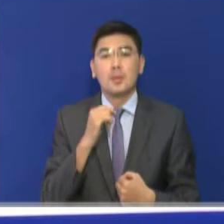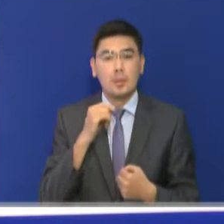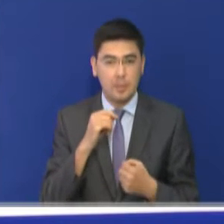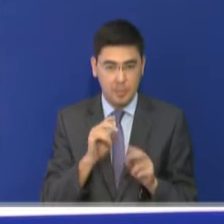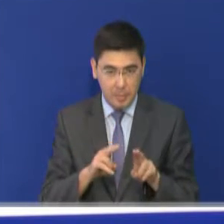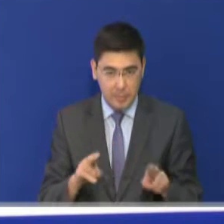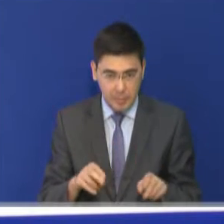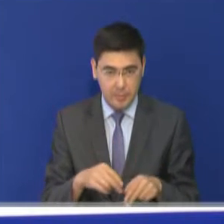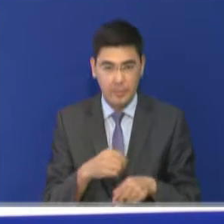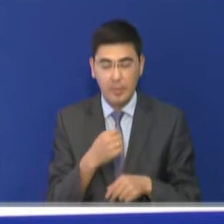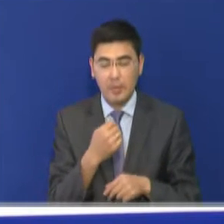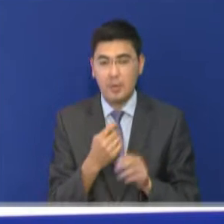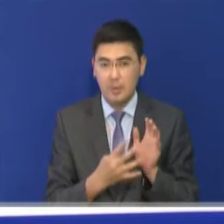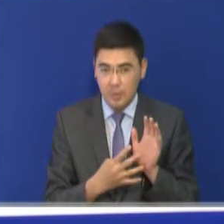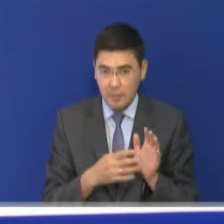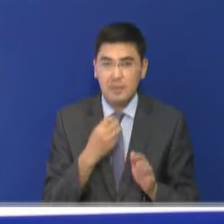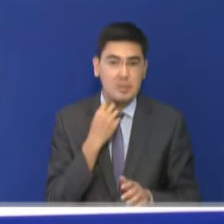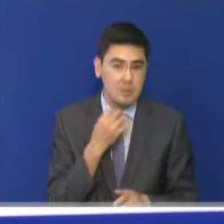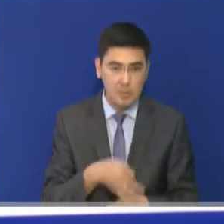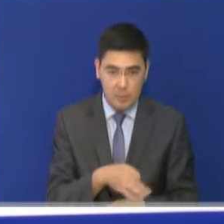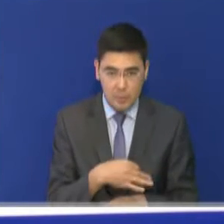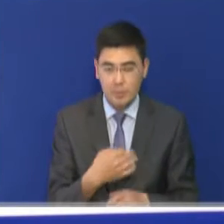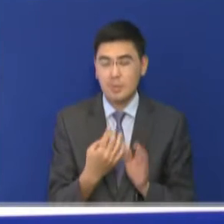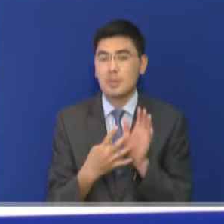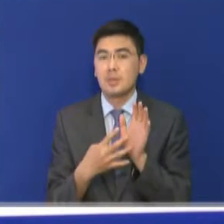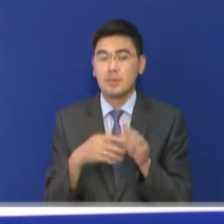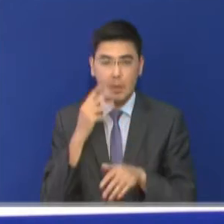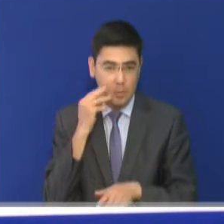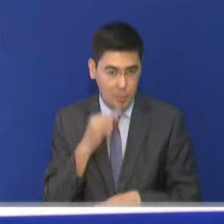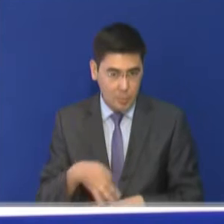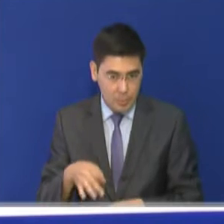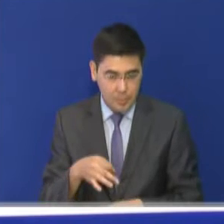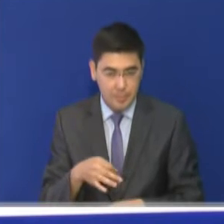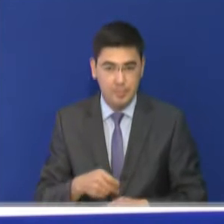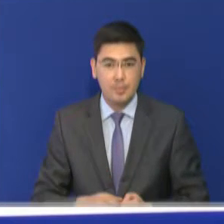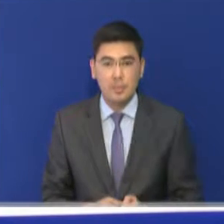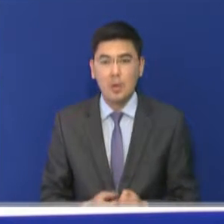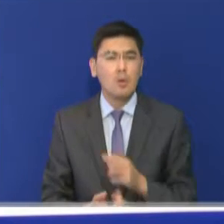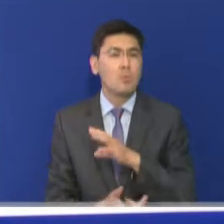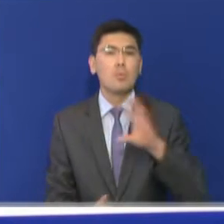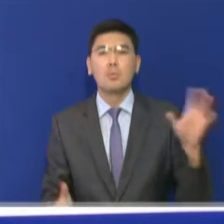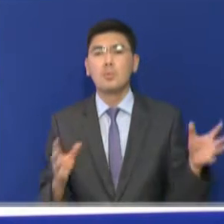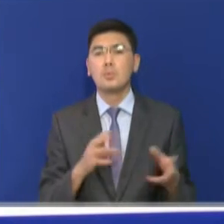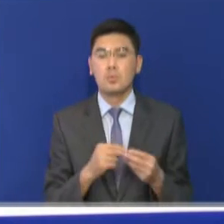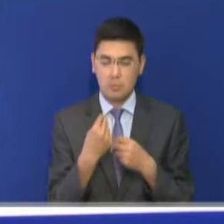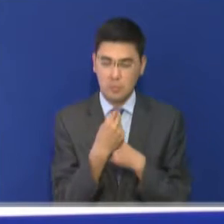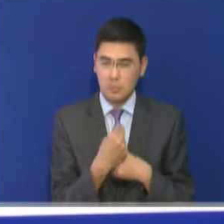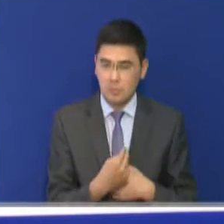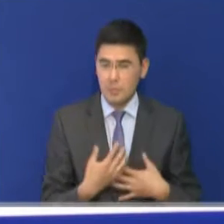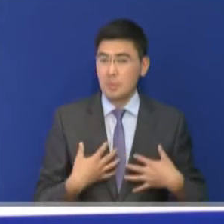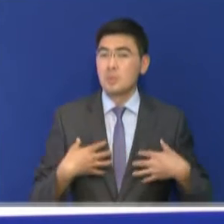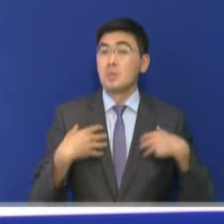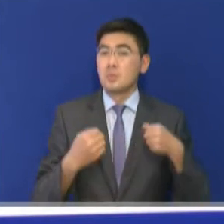Павлодарской, 9 в Кызылординской и 10 пациентов в Алматинской области. Общее же количество вылечившихся